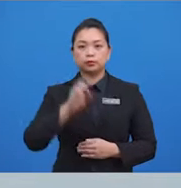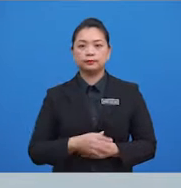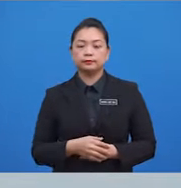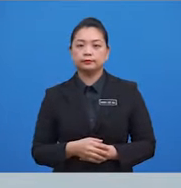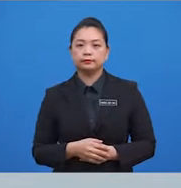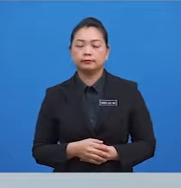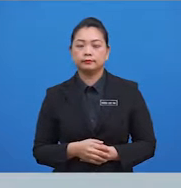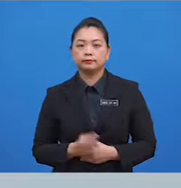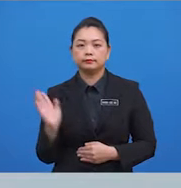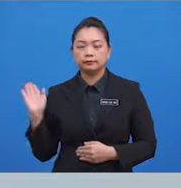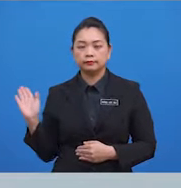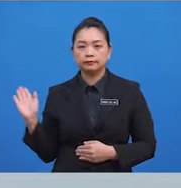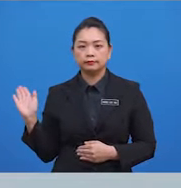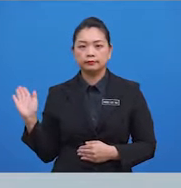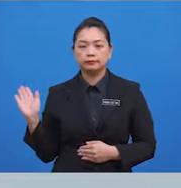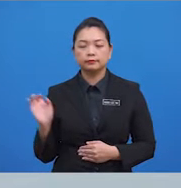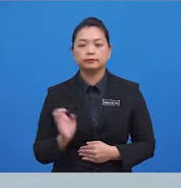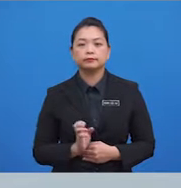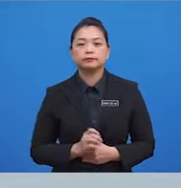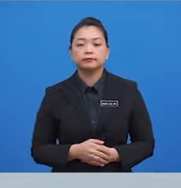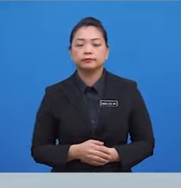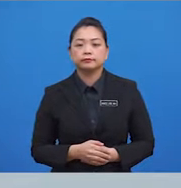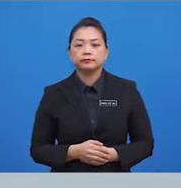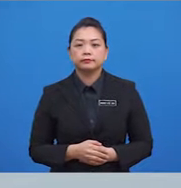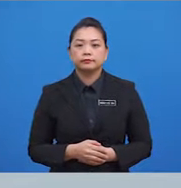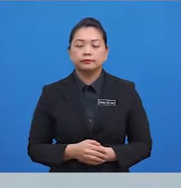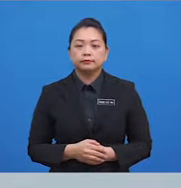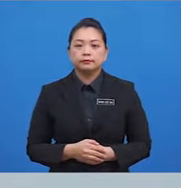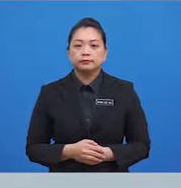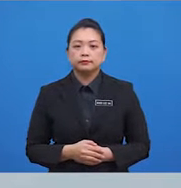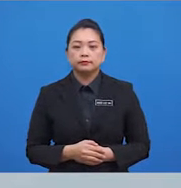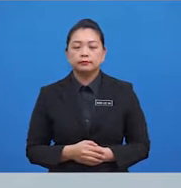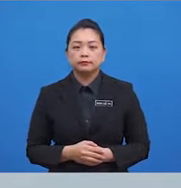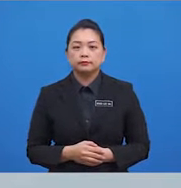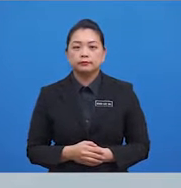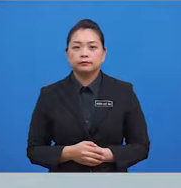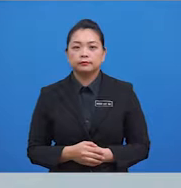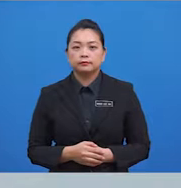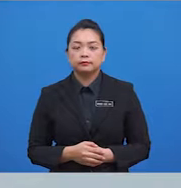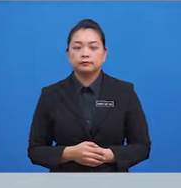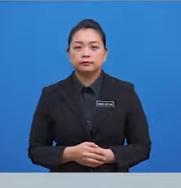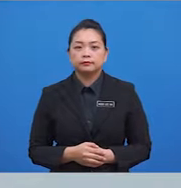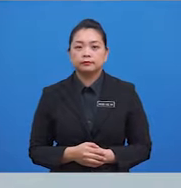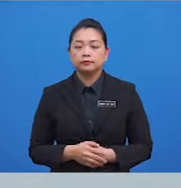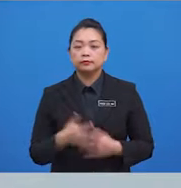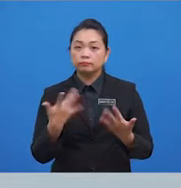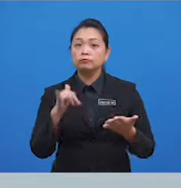lakukan pengiraan dengan cermat sehingga mendapat jawapan seperti yang dipaparkan, iaitu